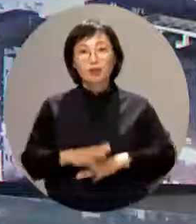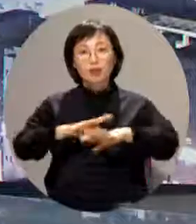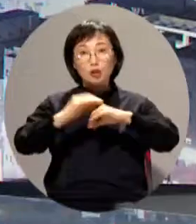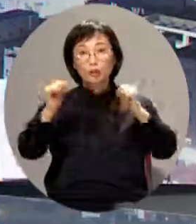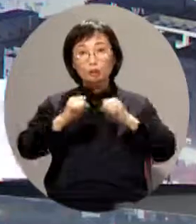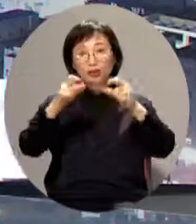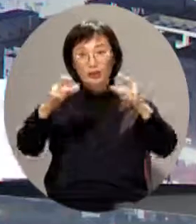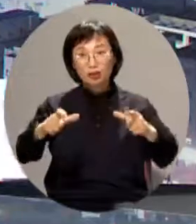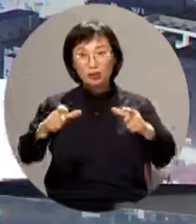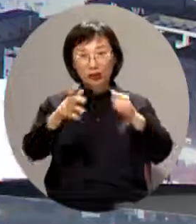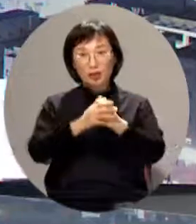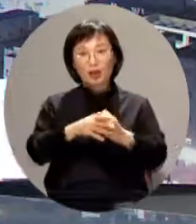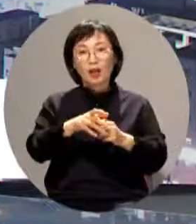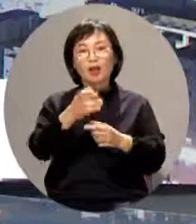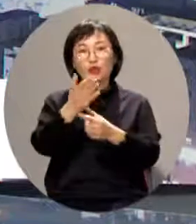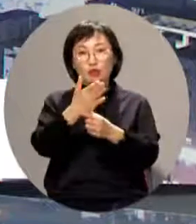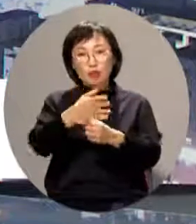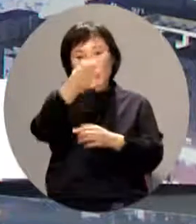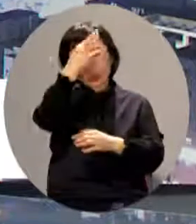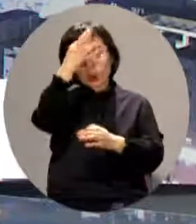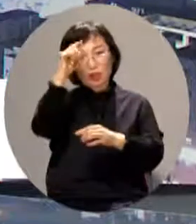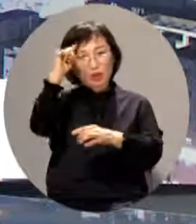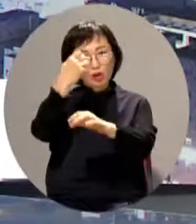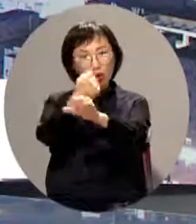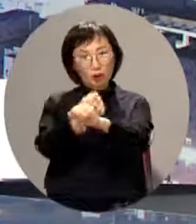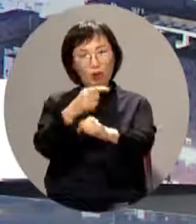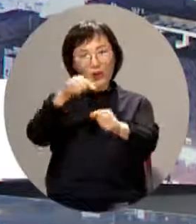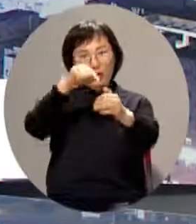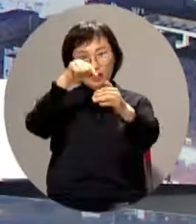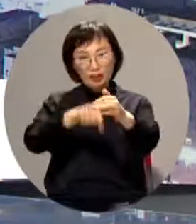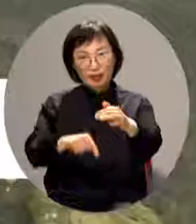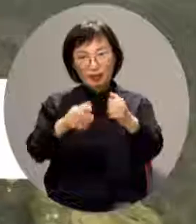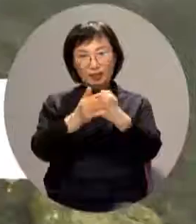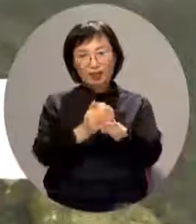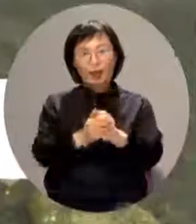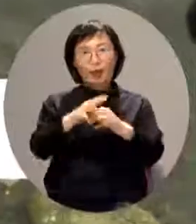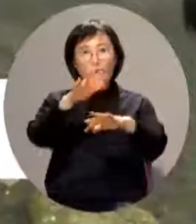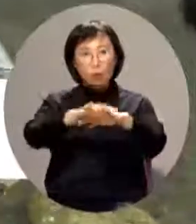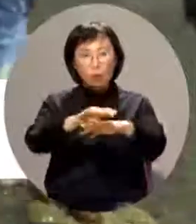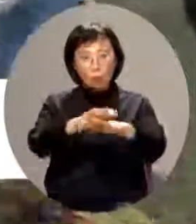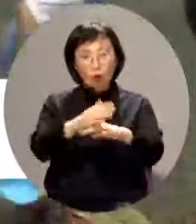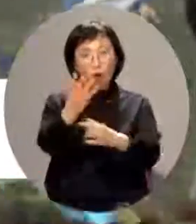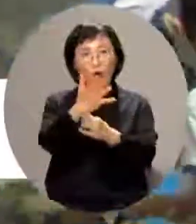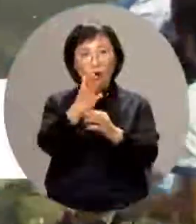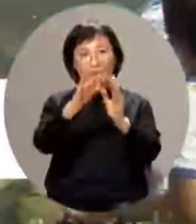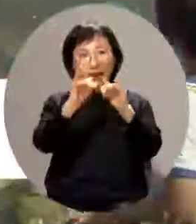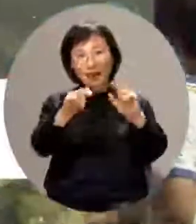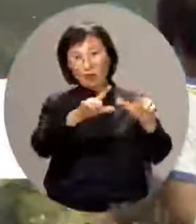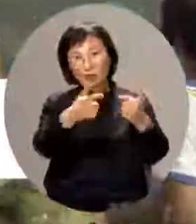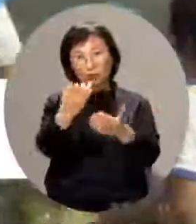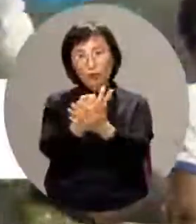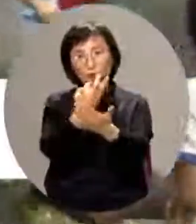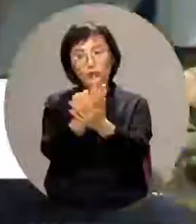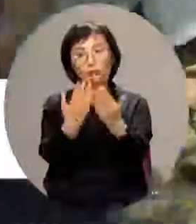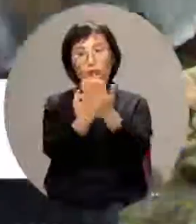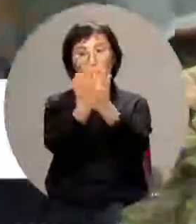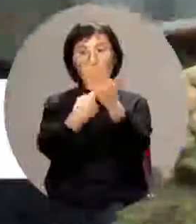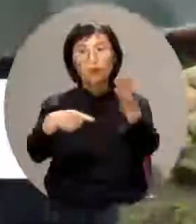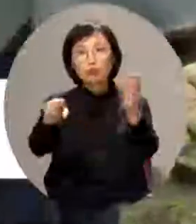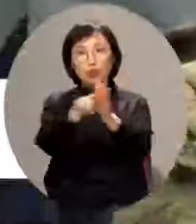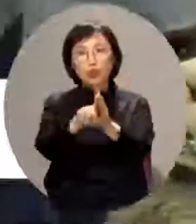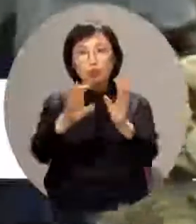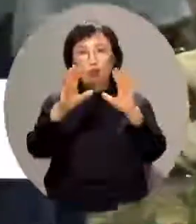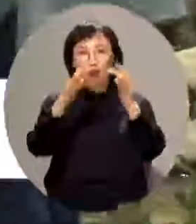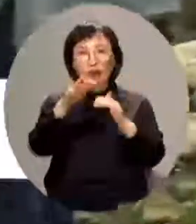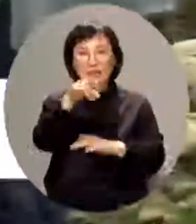전라북도 수산 기술 연구소 는 참 개의 자연생태계 복원과 농업의 농업인의 소득 증대를 위해서 어린